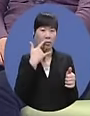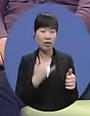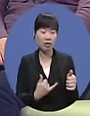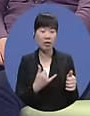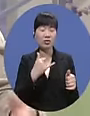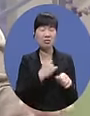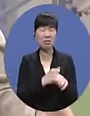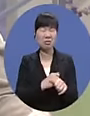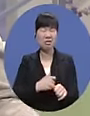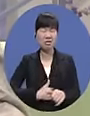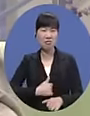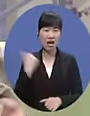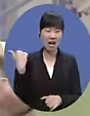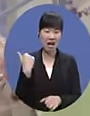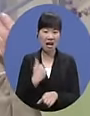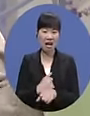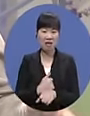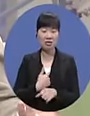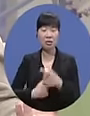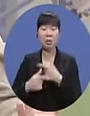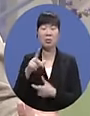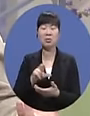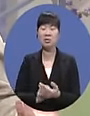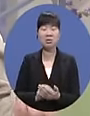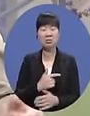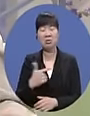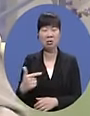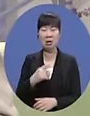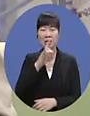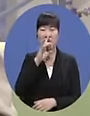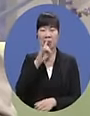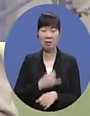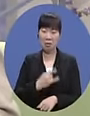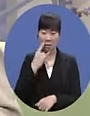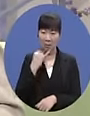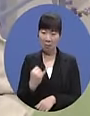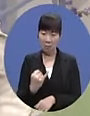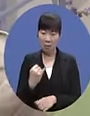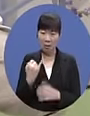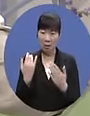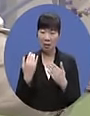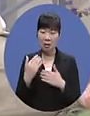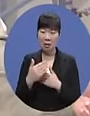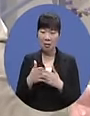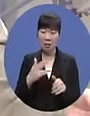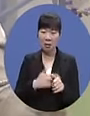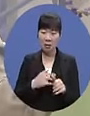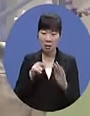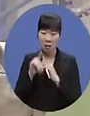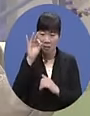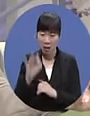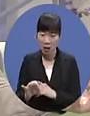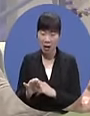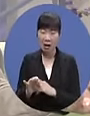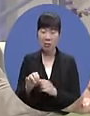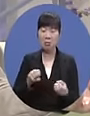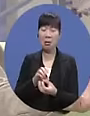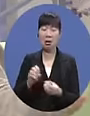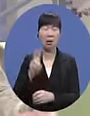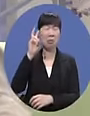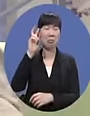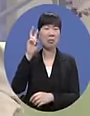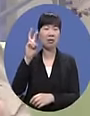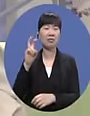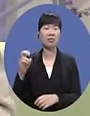가서 소리만 지르고 욱하고요. 그러면 더 문제 많아요. 그리고 우리 엄마요 가갖고요 교무실 가서 난장 칠 건데요. 애들이 이렇게 말해요.